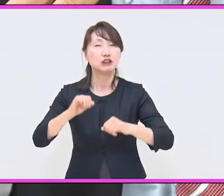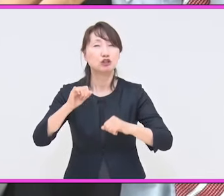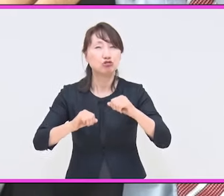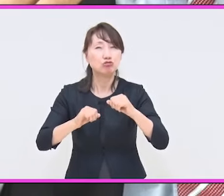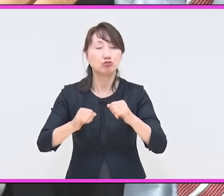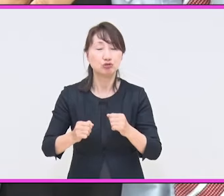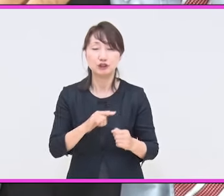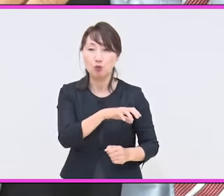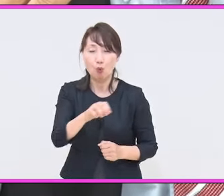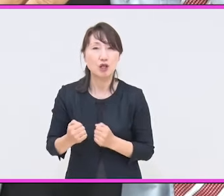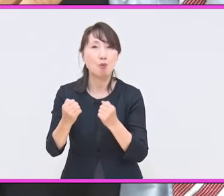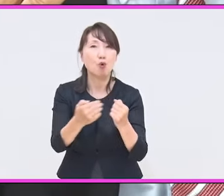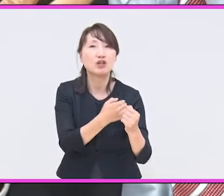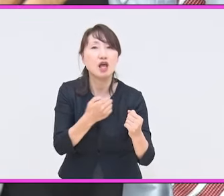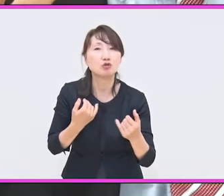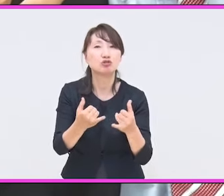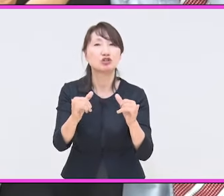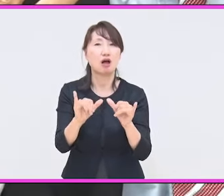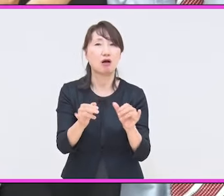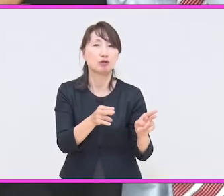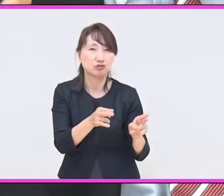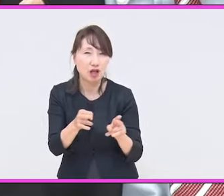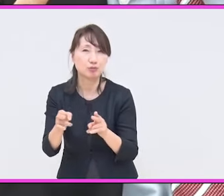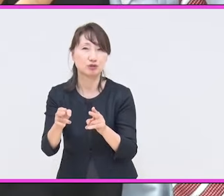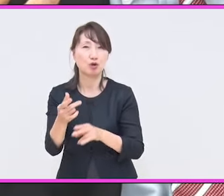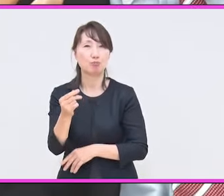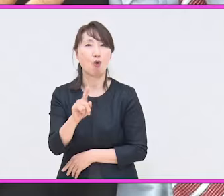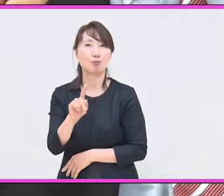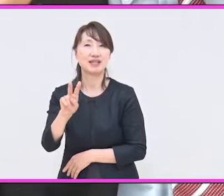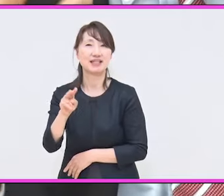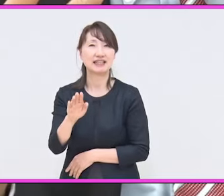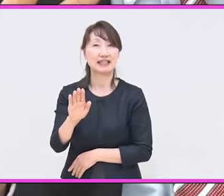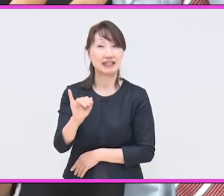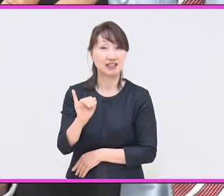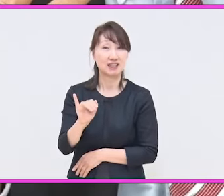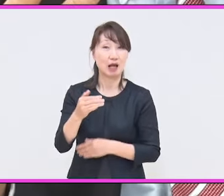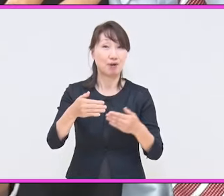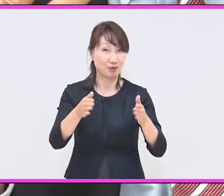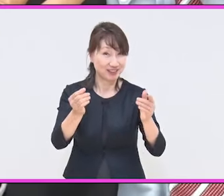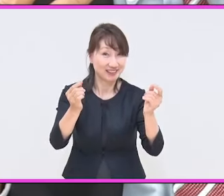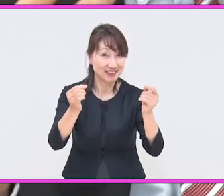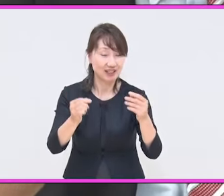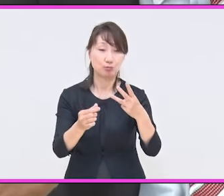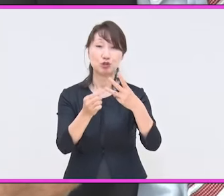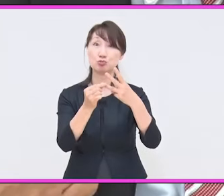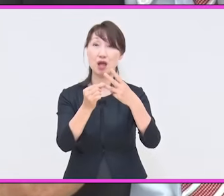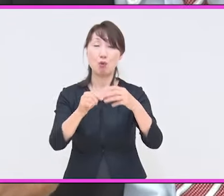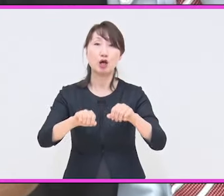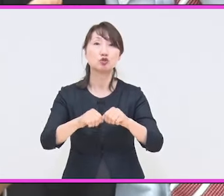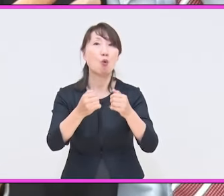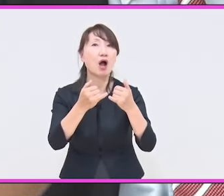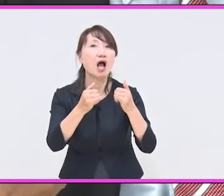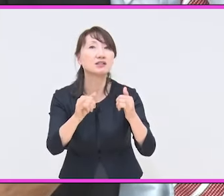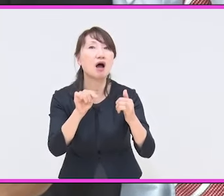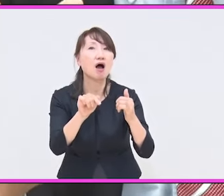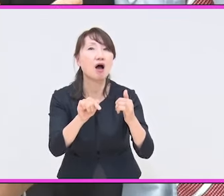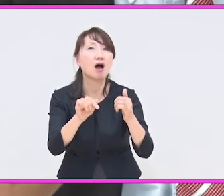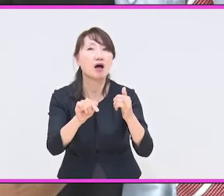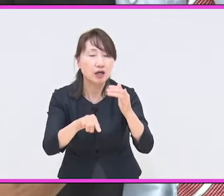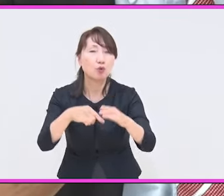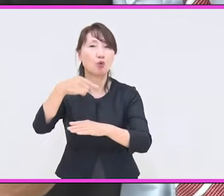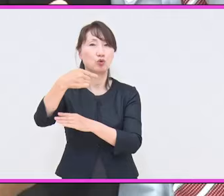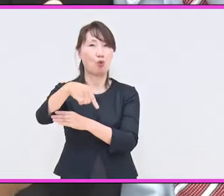移動できる社会環境の整備ですね、モビリティとかバリアフリーと、で3つ目がですね、障害者への教育